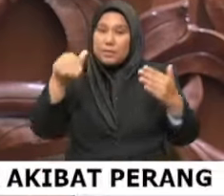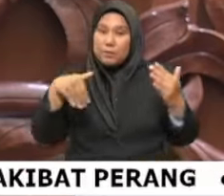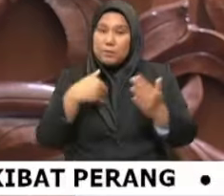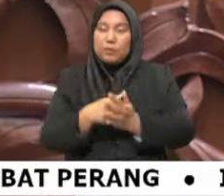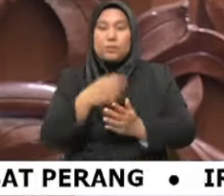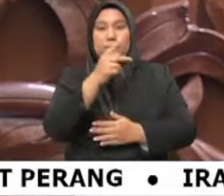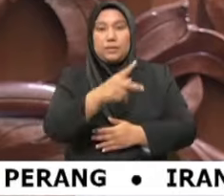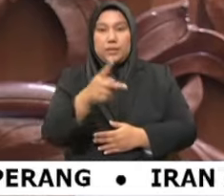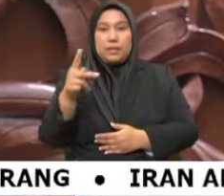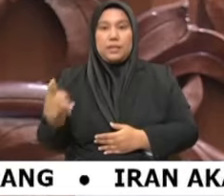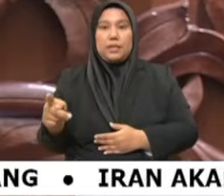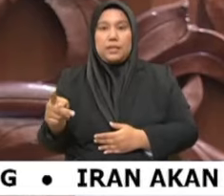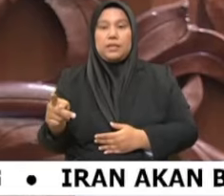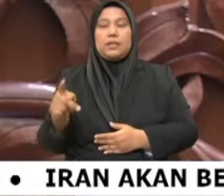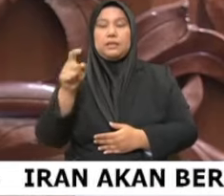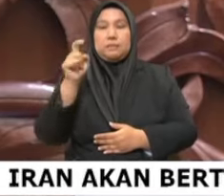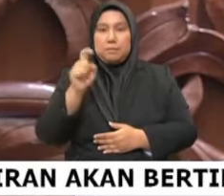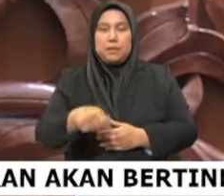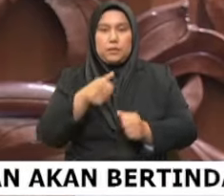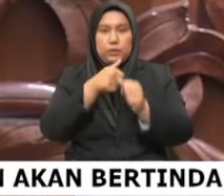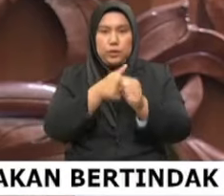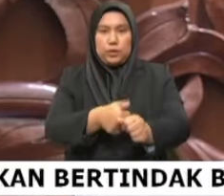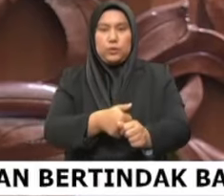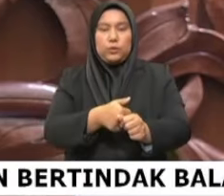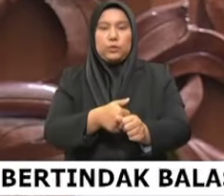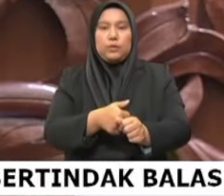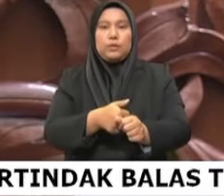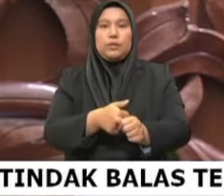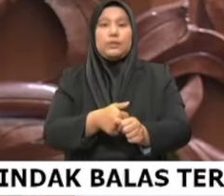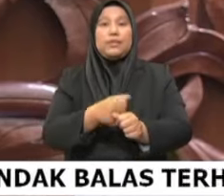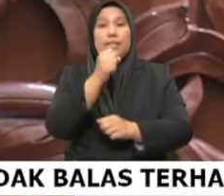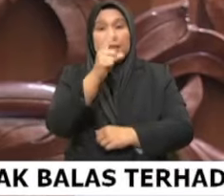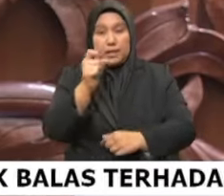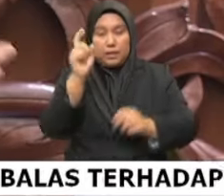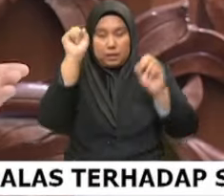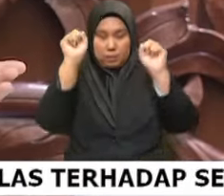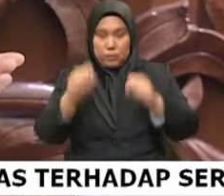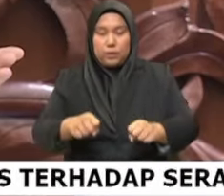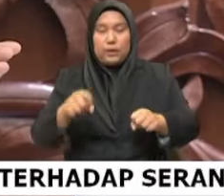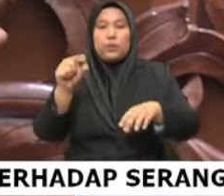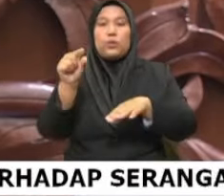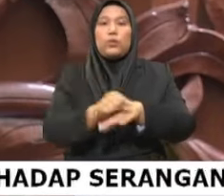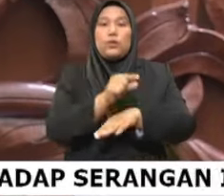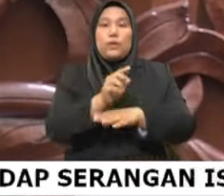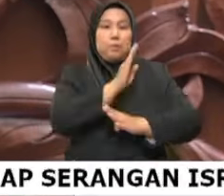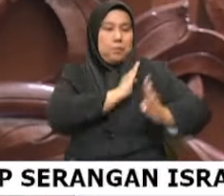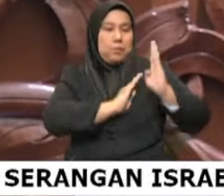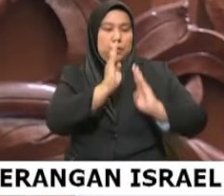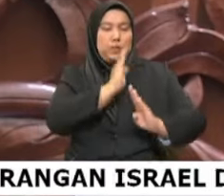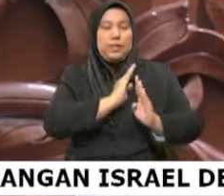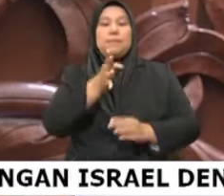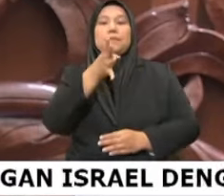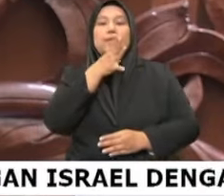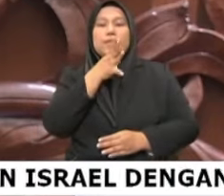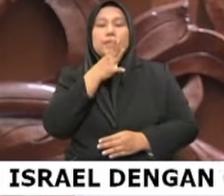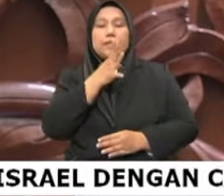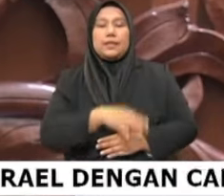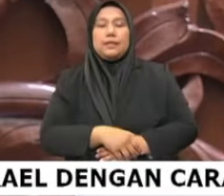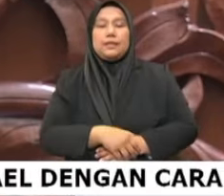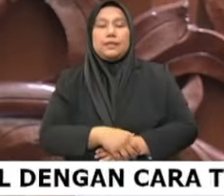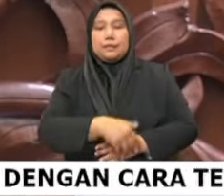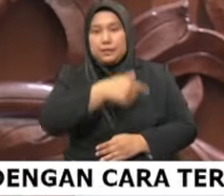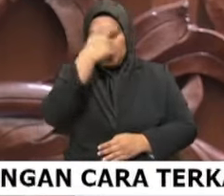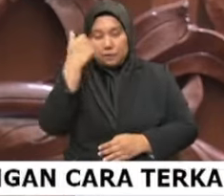ikut dalam buku ini. Kadang-kadang saya gunakan budi bicara. Sebab itu kadang-kadang ada di antara Lim Berhormat yang